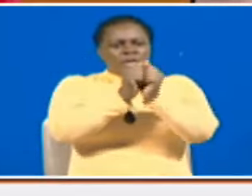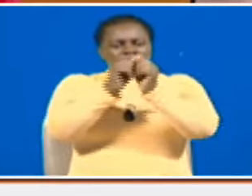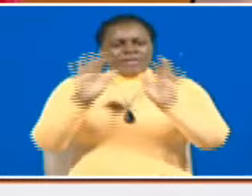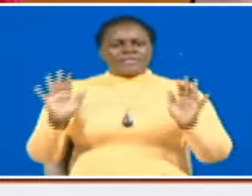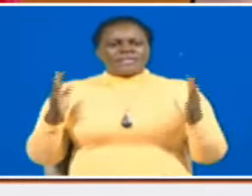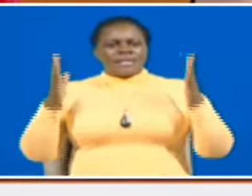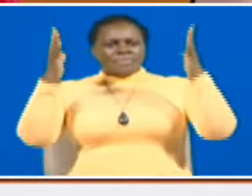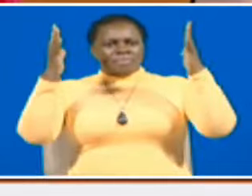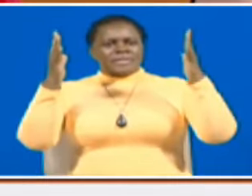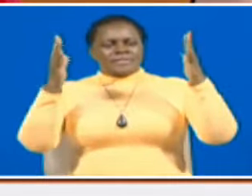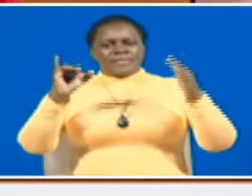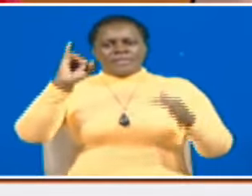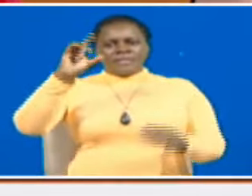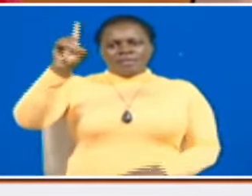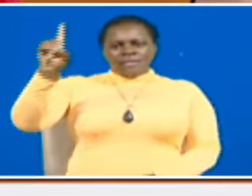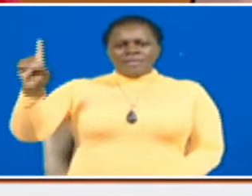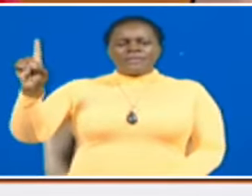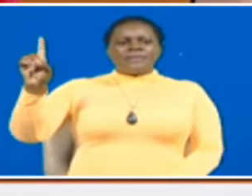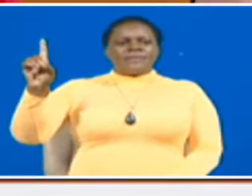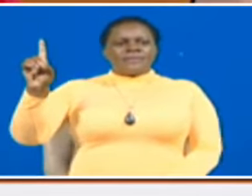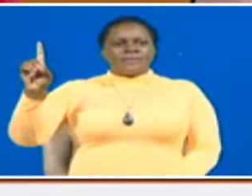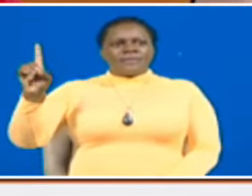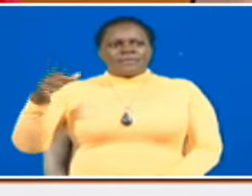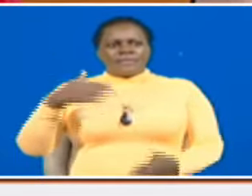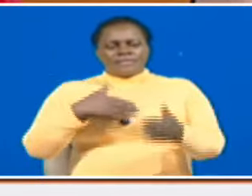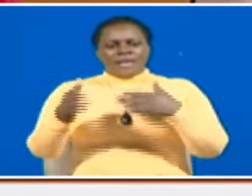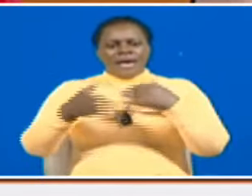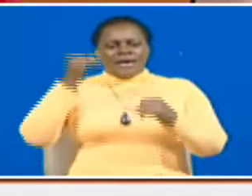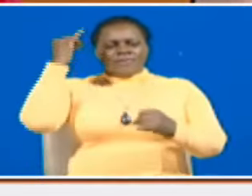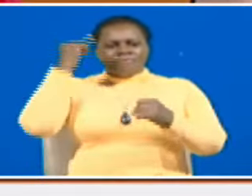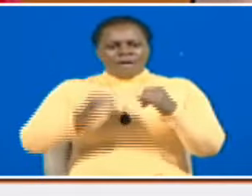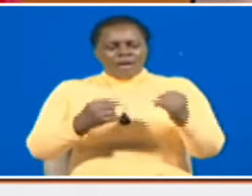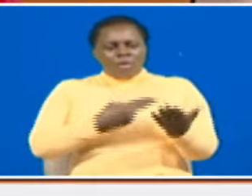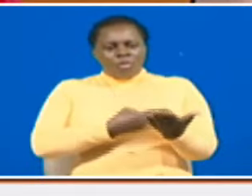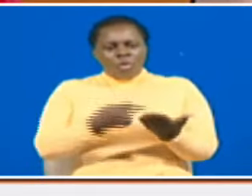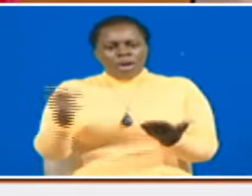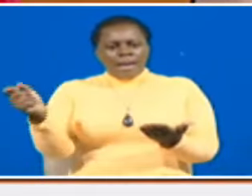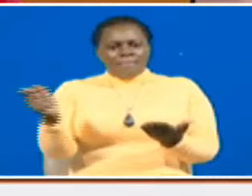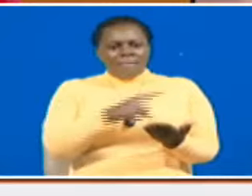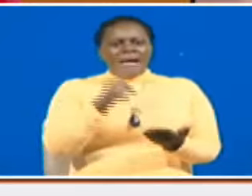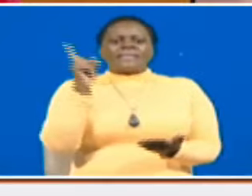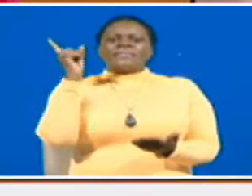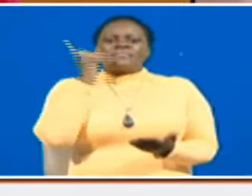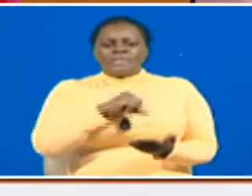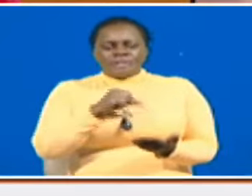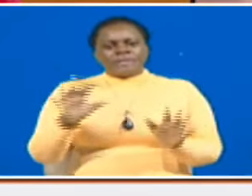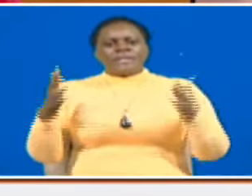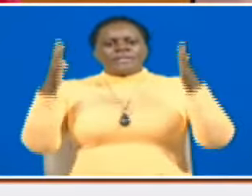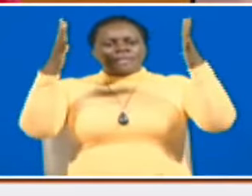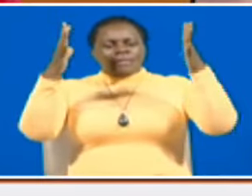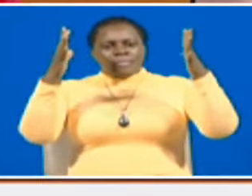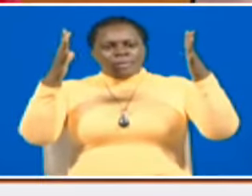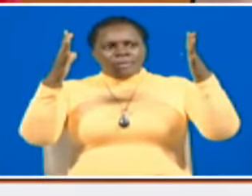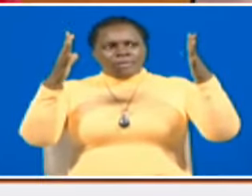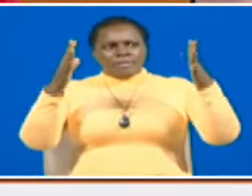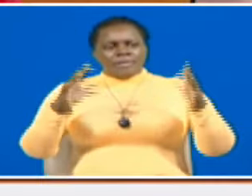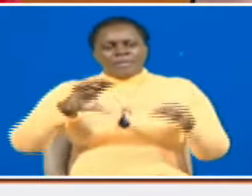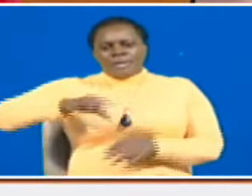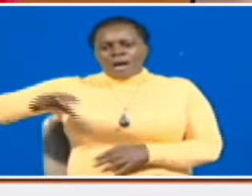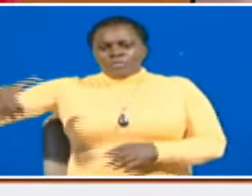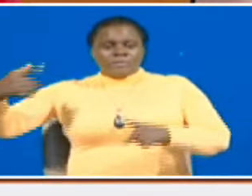kuadhimisha sherehe za Eid al-Fitr, ishara ya mwisho wa mfungo wa mwezi mtukufu wa Ramadhani. Sherehe hizo zimeidhinishwa kwenye